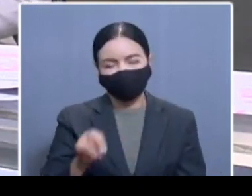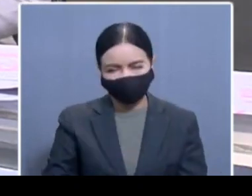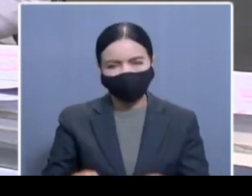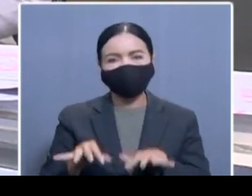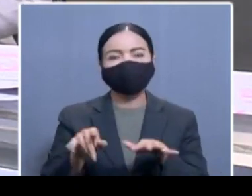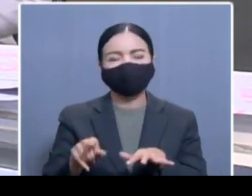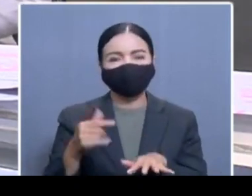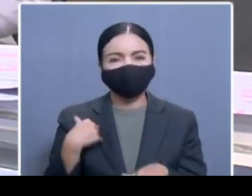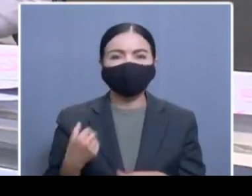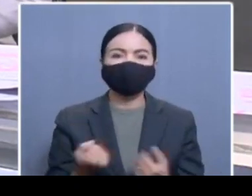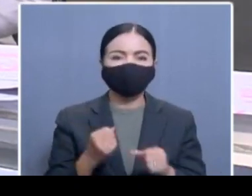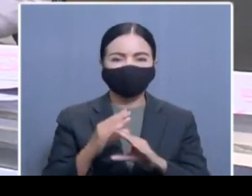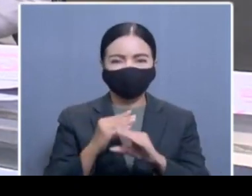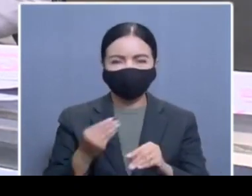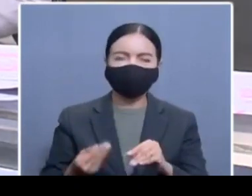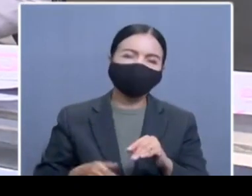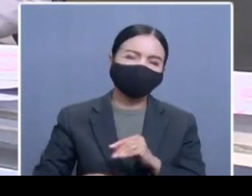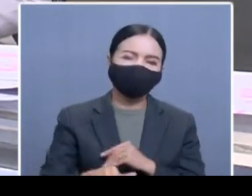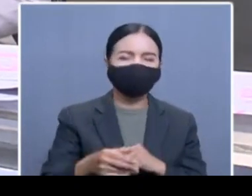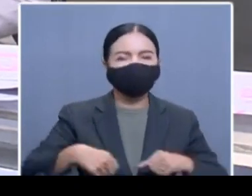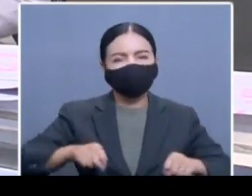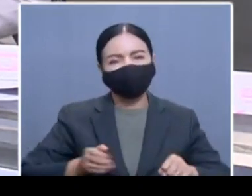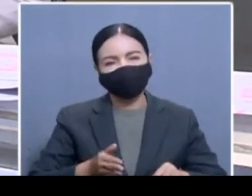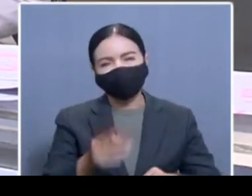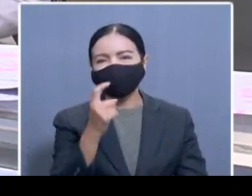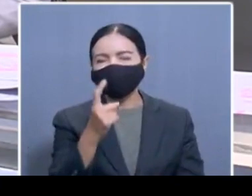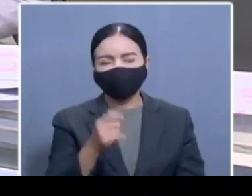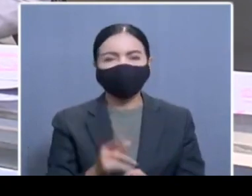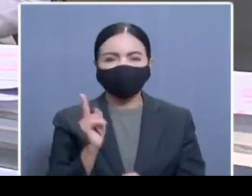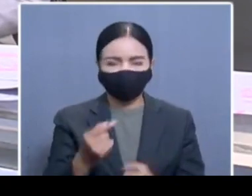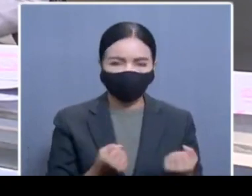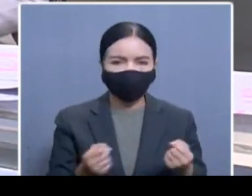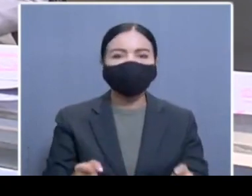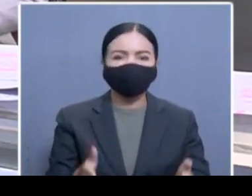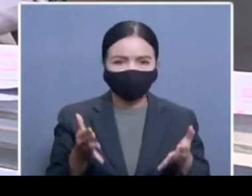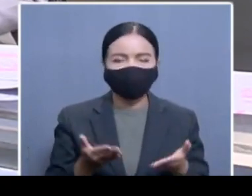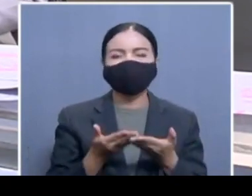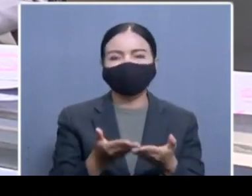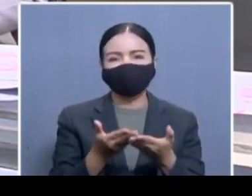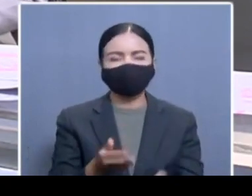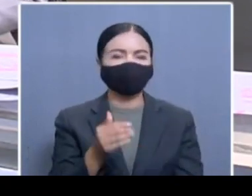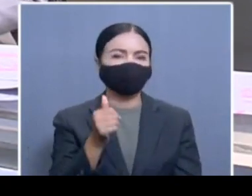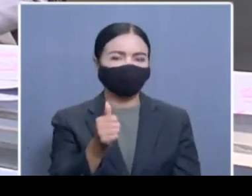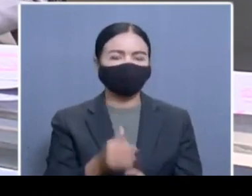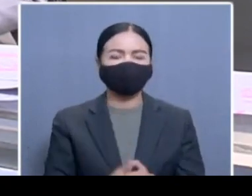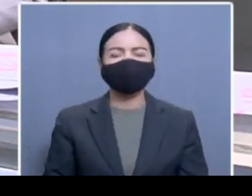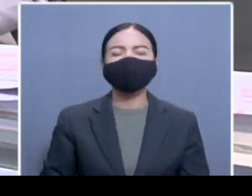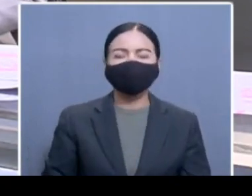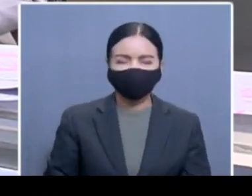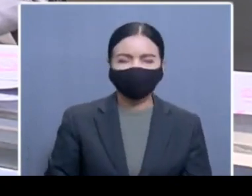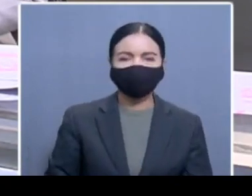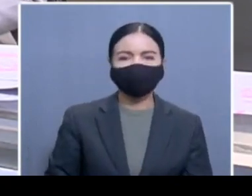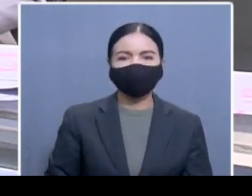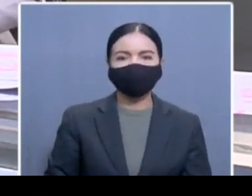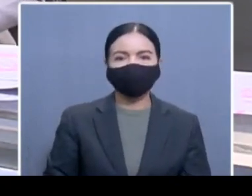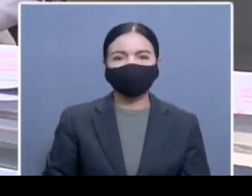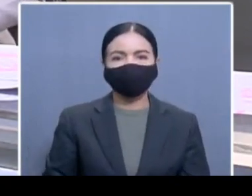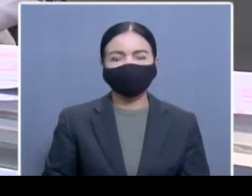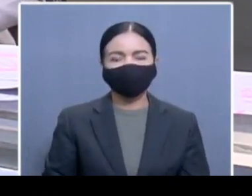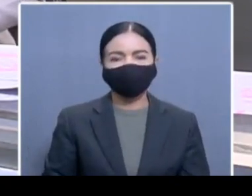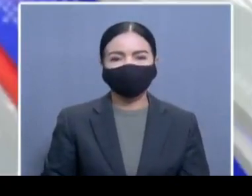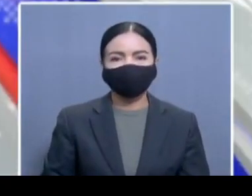ท่วมสูงรถเล็กก็ยังผ่านไปไม่ได้ต้องใช้รถบรรทุกและก็เรือไปติดตามรายงานเรื่องนี้จากคุณมนตรีตระกูลสมบัติค่ะ